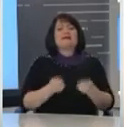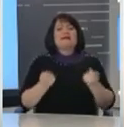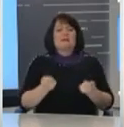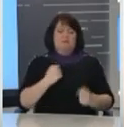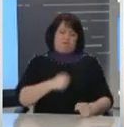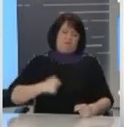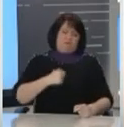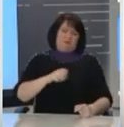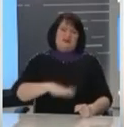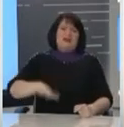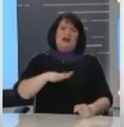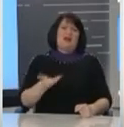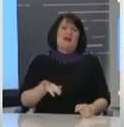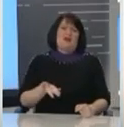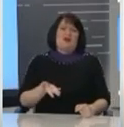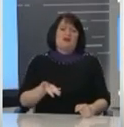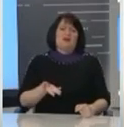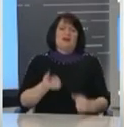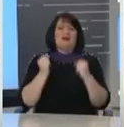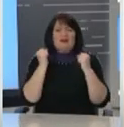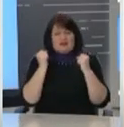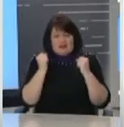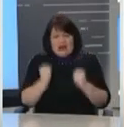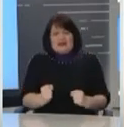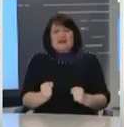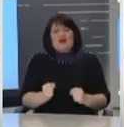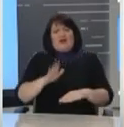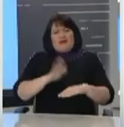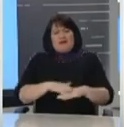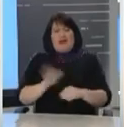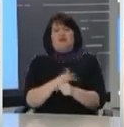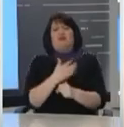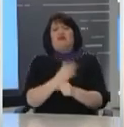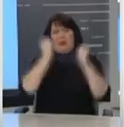τραγικό και είναι ένας από τους βασικούς λόγους της καταστροφής της